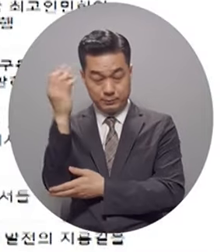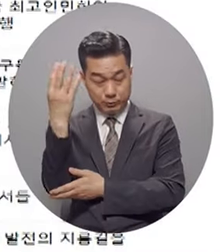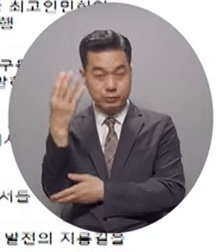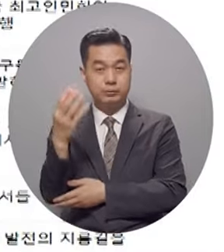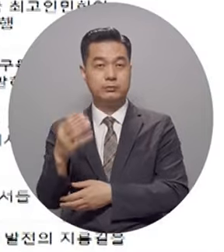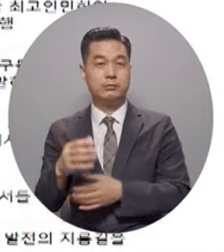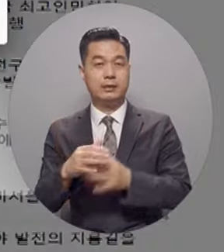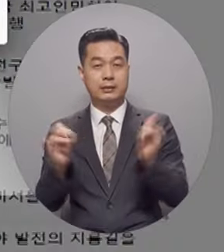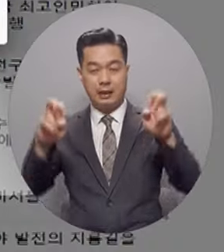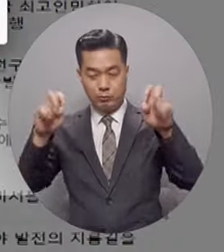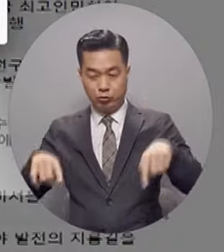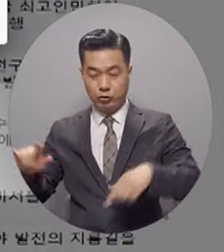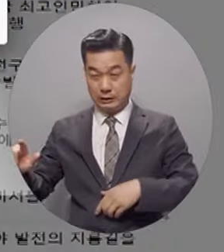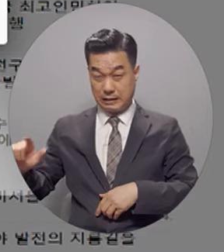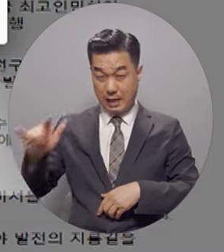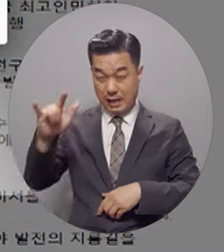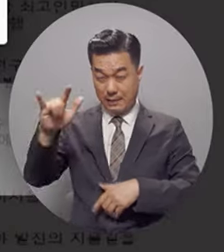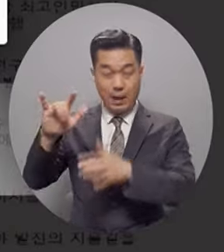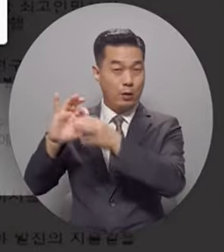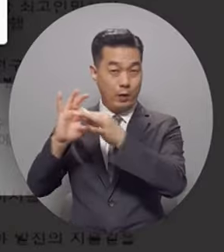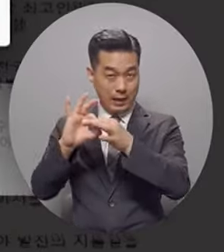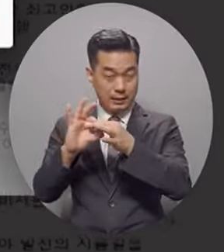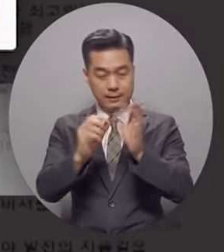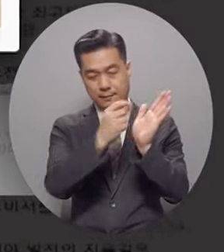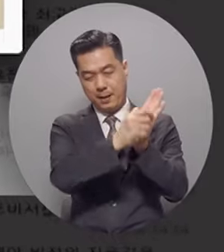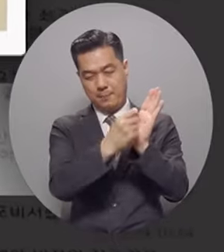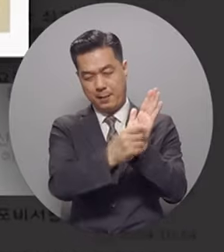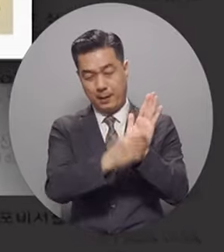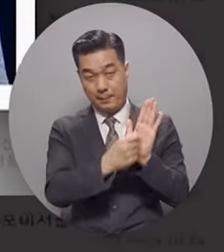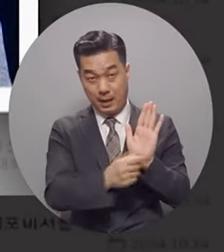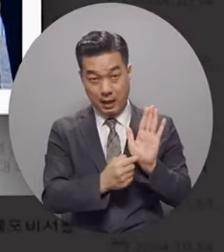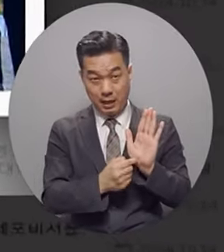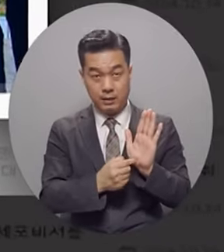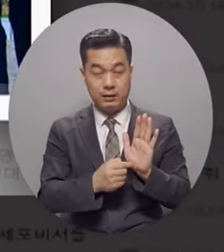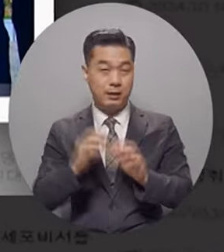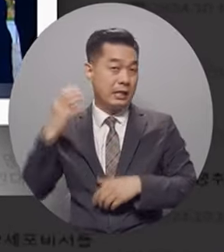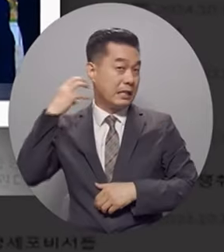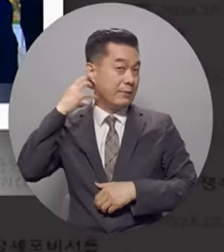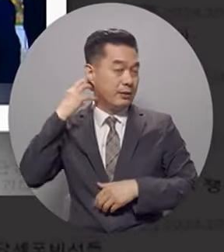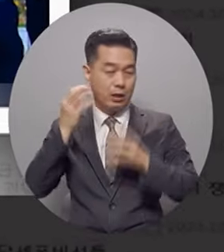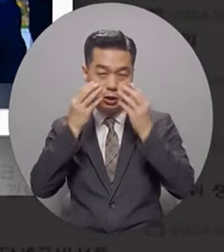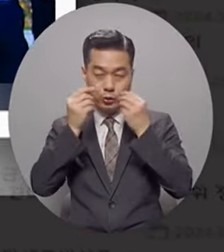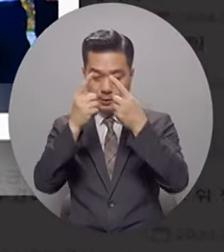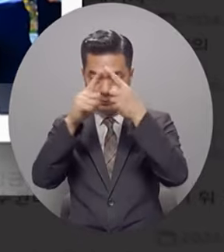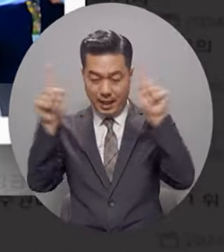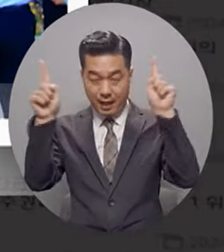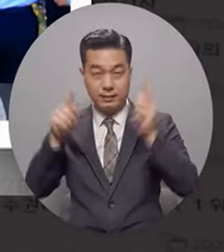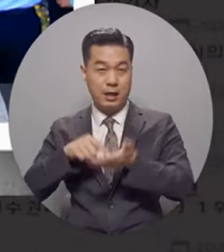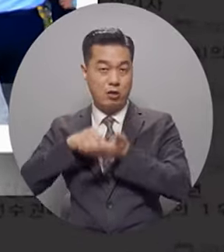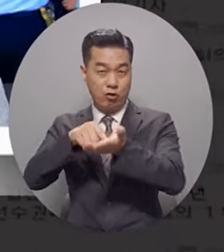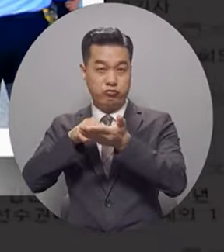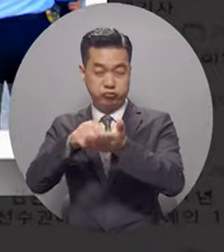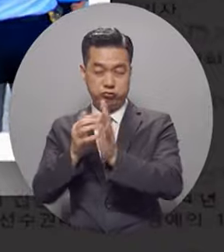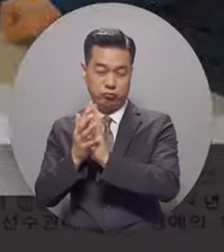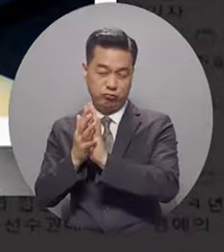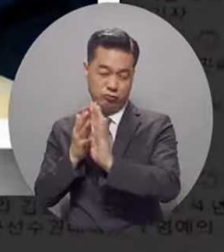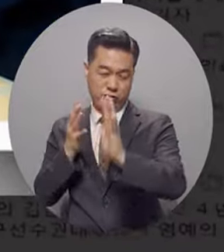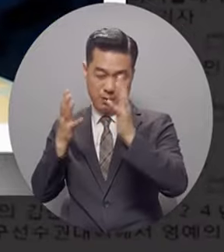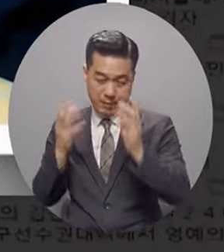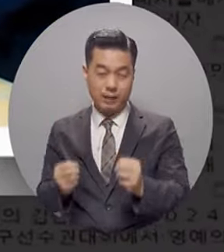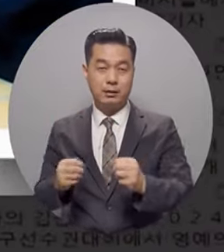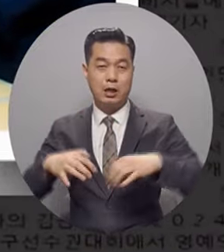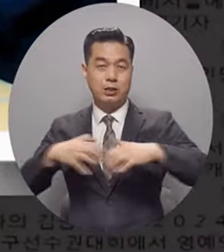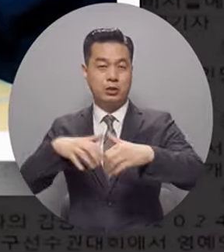관련된 화들을 전면 제하고 김일성 종합대학 등 청년들의 입대 요구가 주를 입고 있다는 전쟁